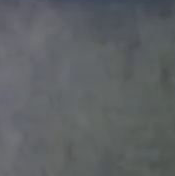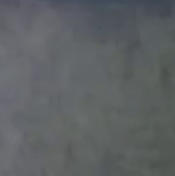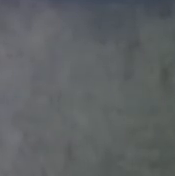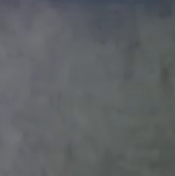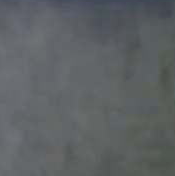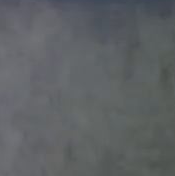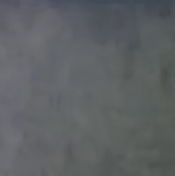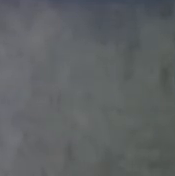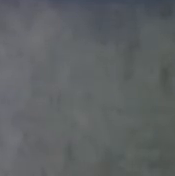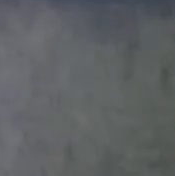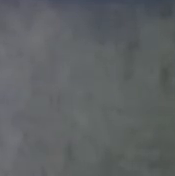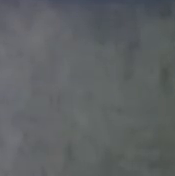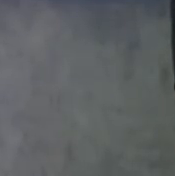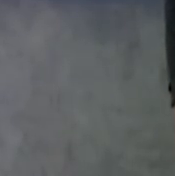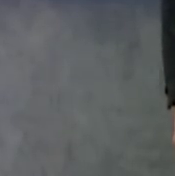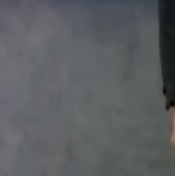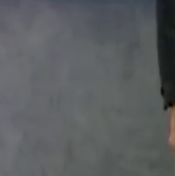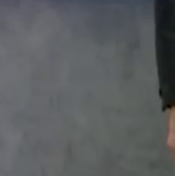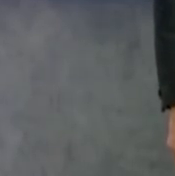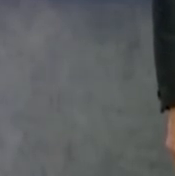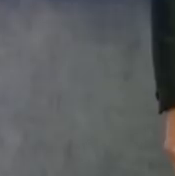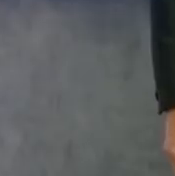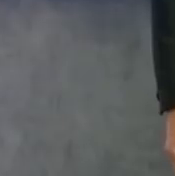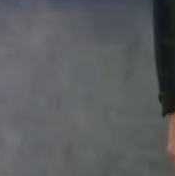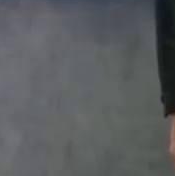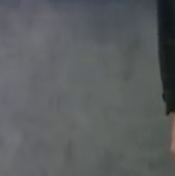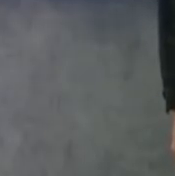Abroad naman. Maaaring po kaming masubaybayan sa